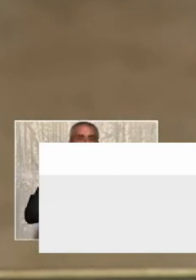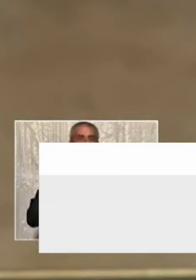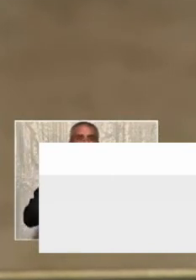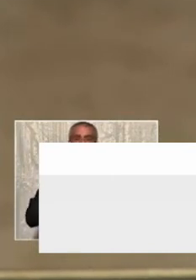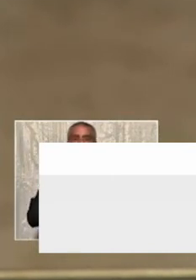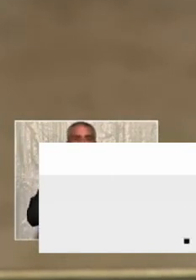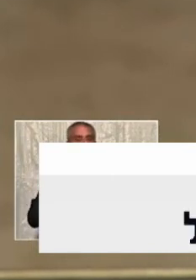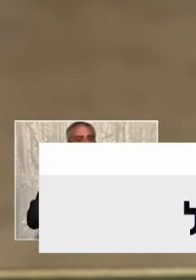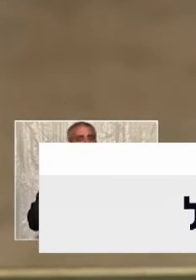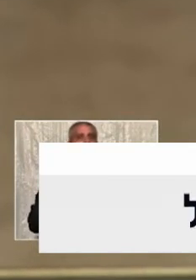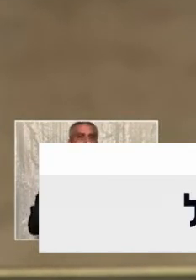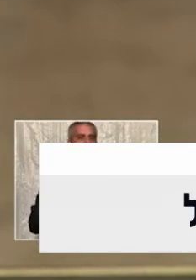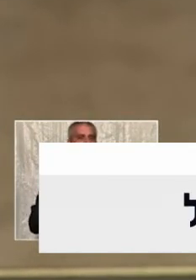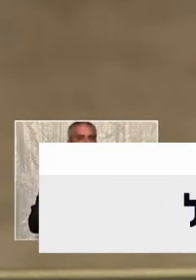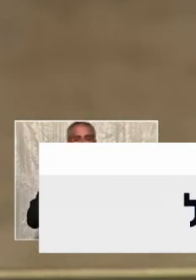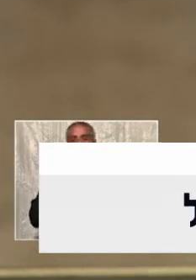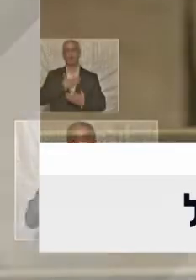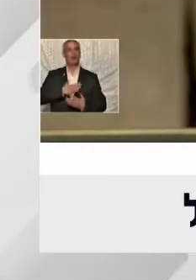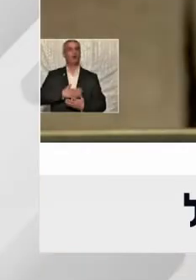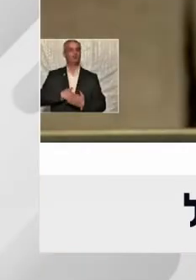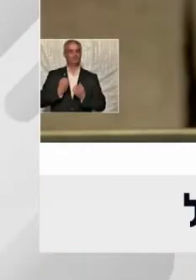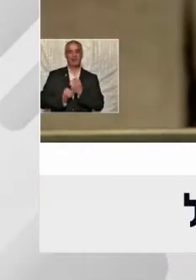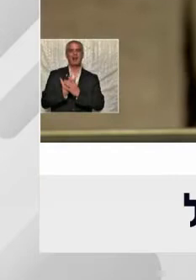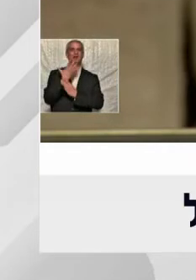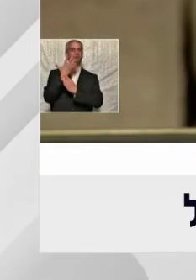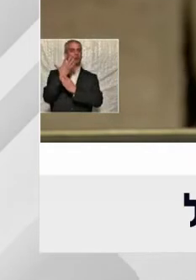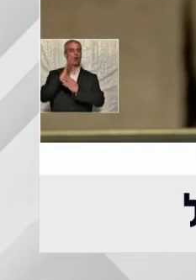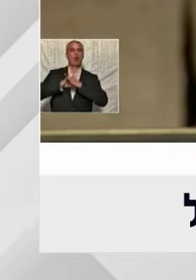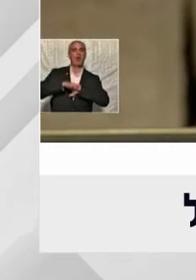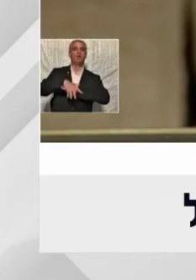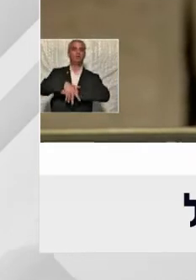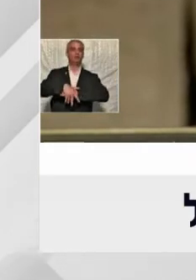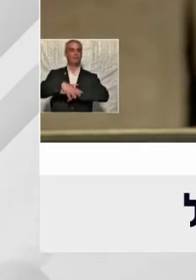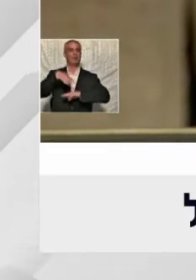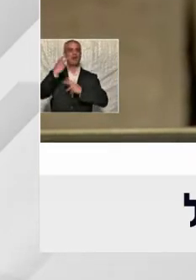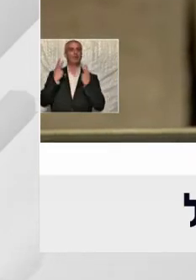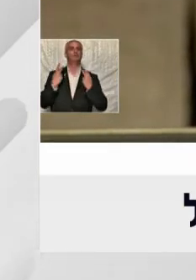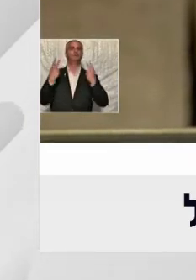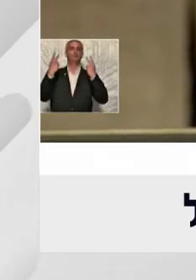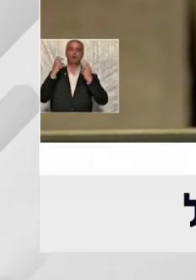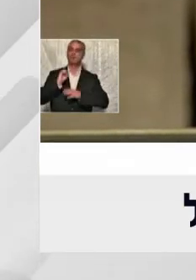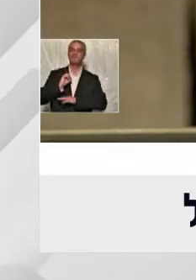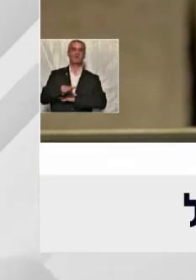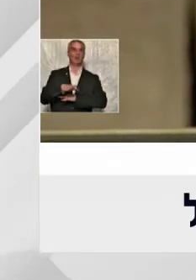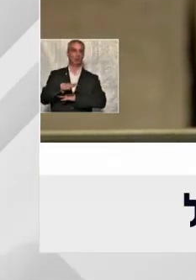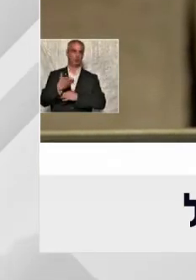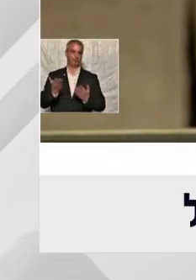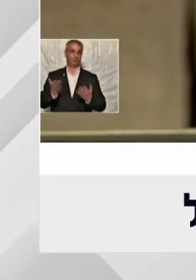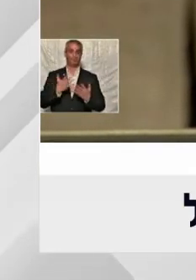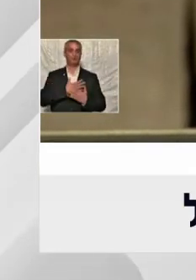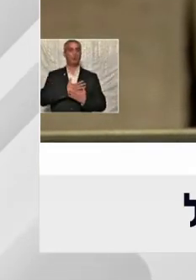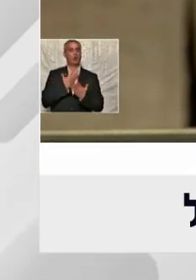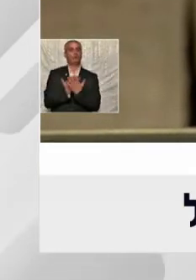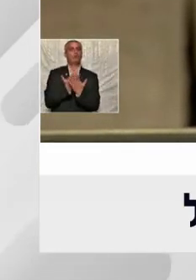החילוני הישראלי, שזו קבוצת הכוח העיקרית בחברה בישראל, הכמיהה לנורמליות, לחיים נורמליים, היא חשובה מאוד.